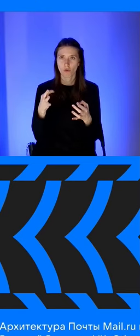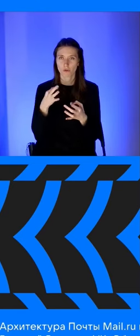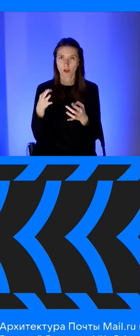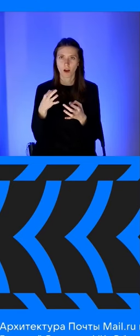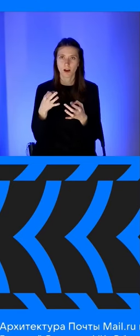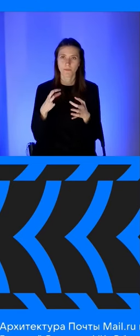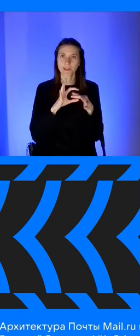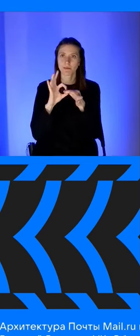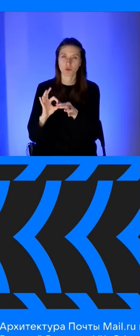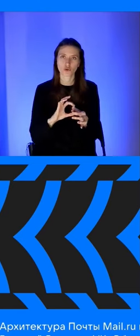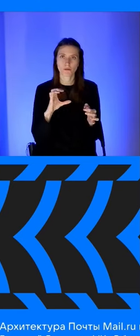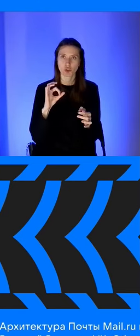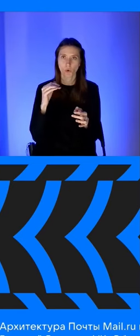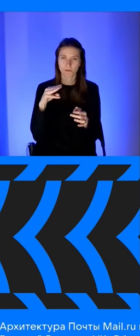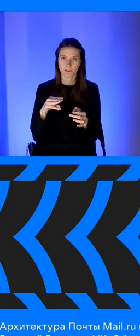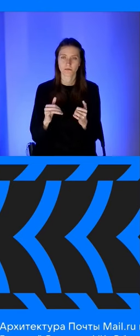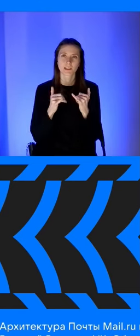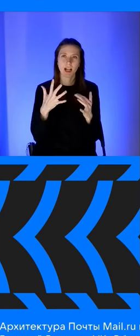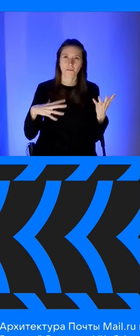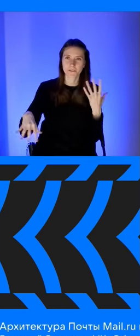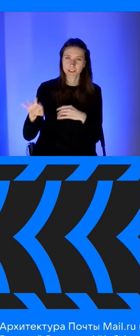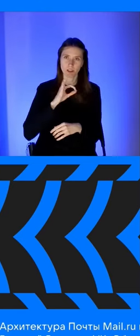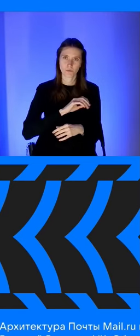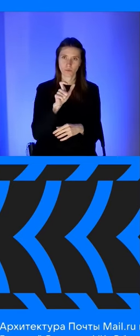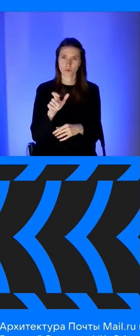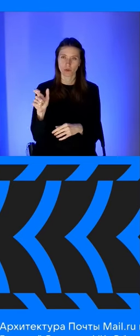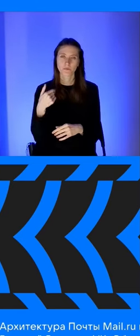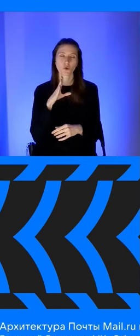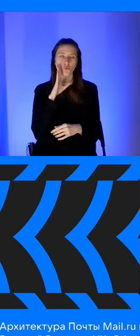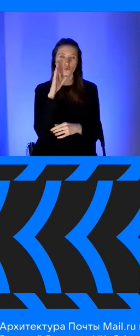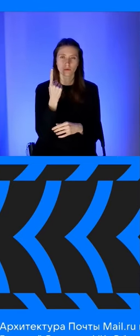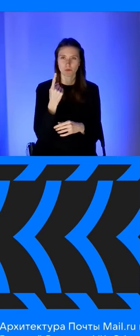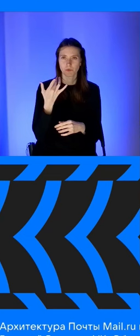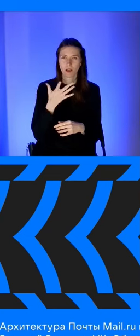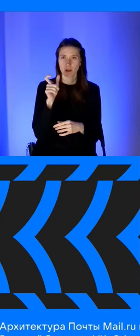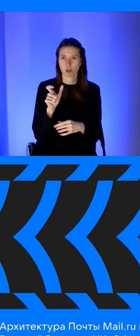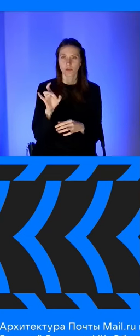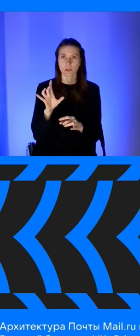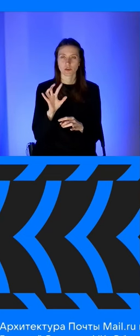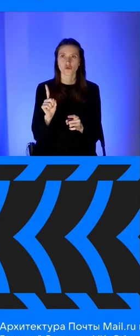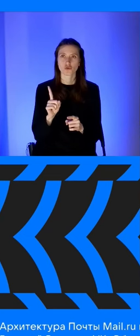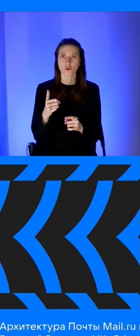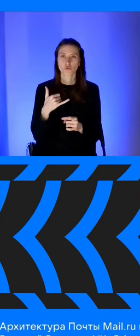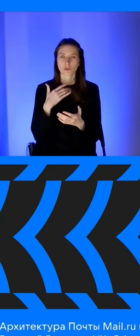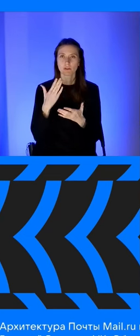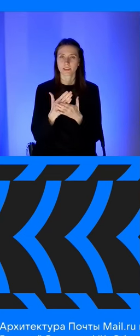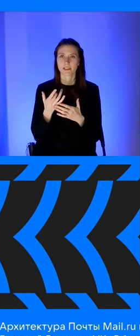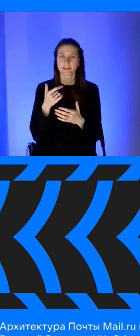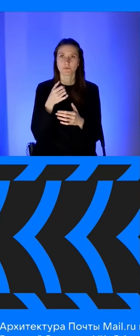Вот утром мой коллега Александр Лысков рассказывал про то, что мы весь функционал включаем через АБ-тесты. Это раз. Два. Даже